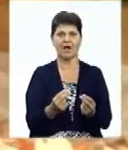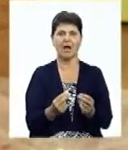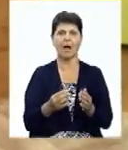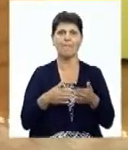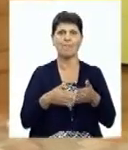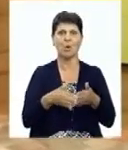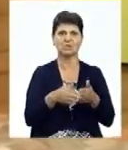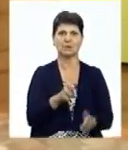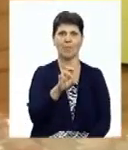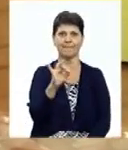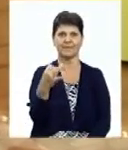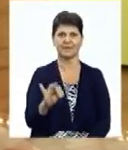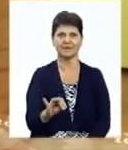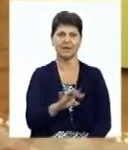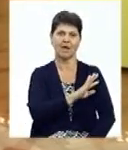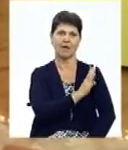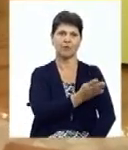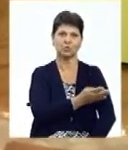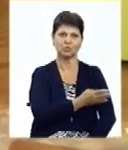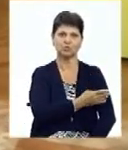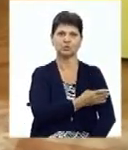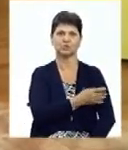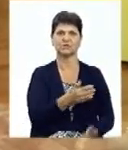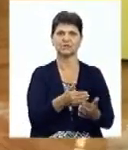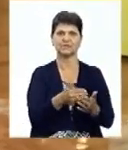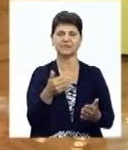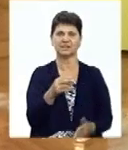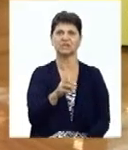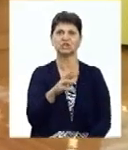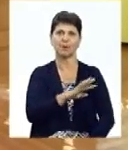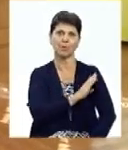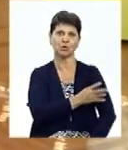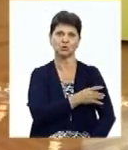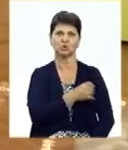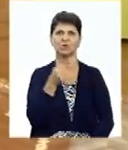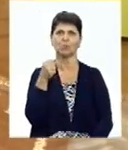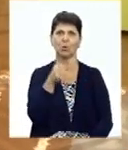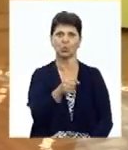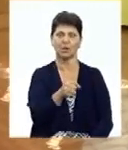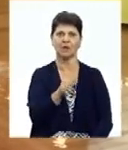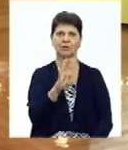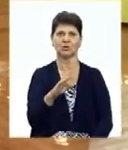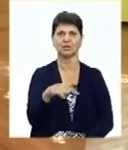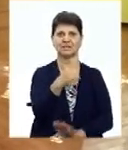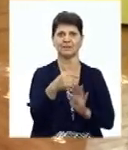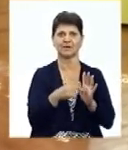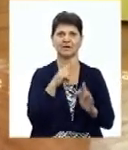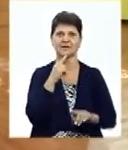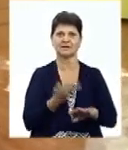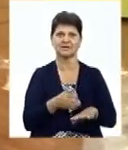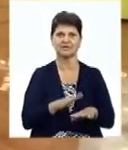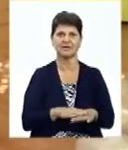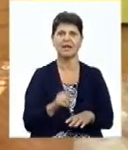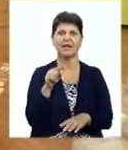Потрібно обрати потужність удару. Чим більша потужність удару, тим складніше буде і запитання. І тим, відповідно,